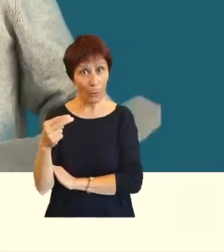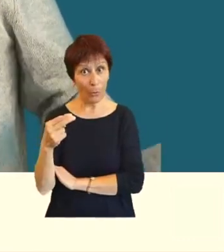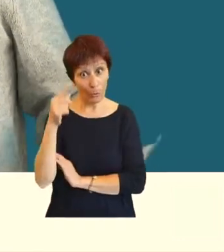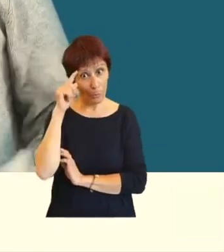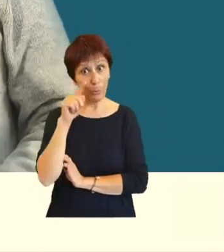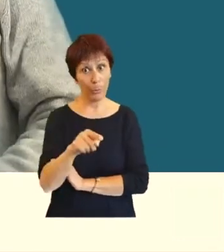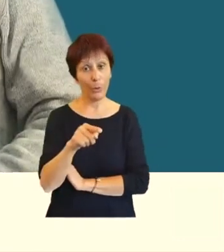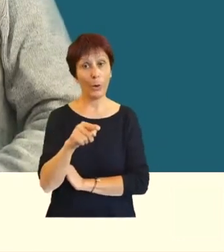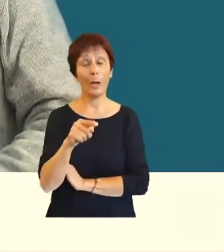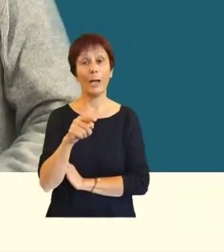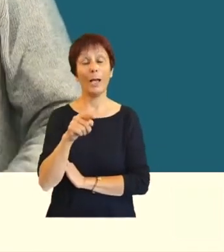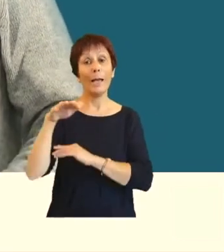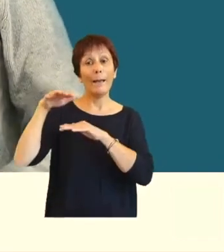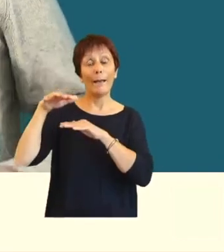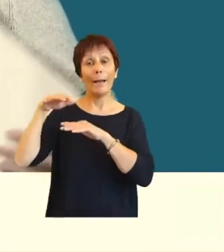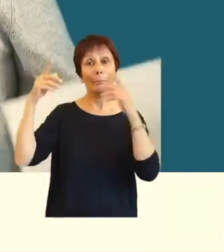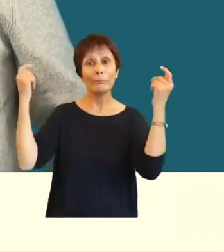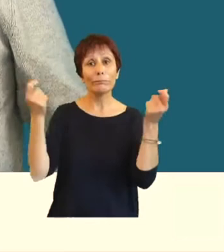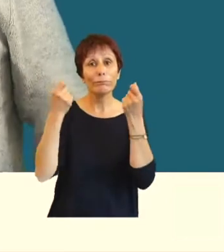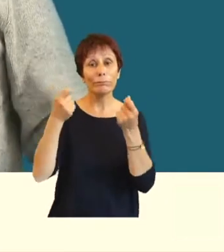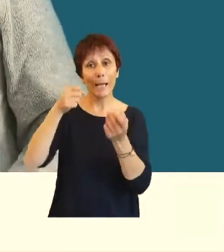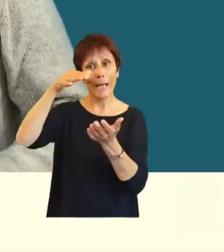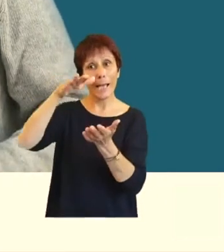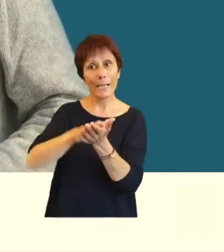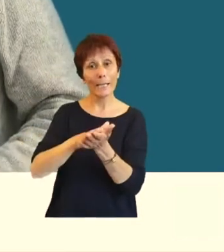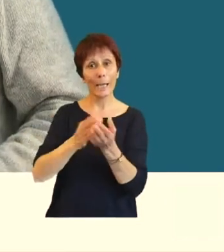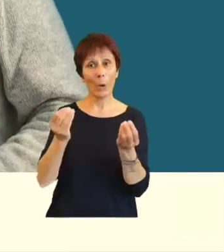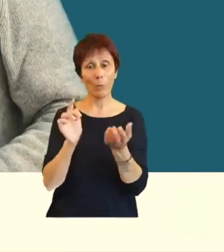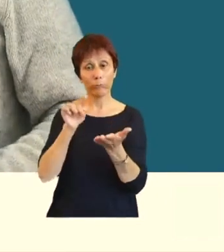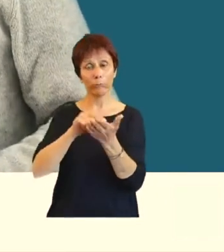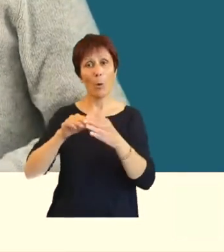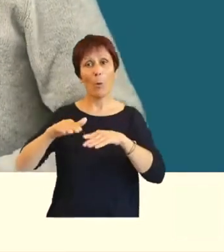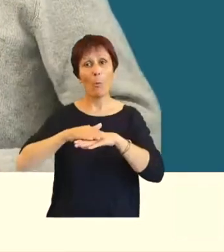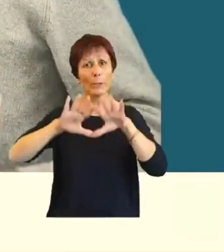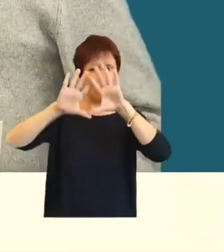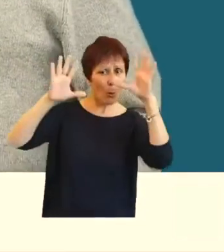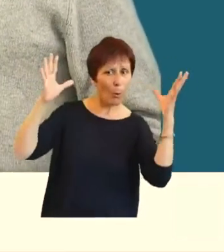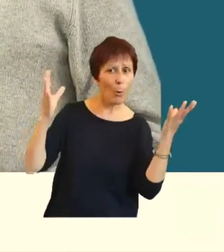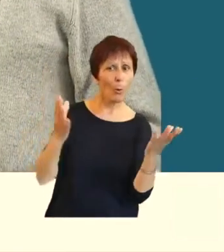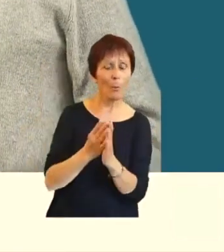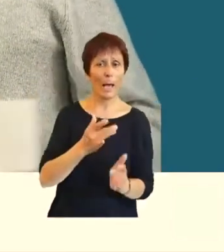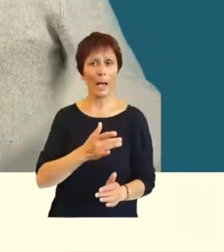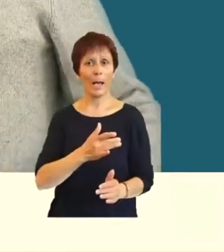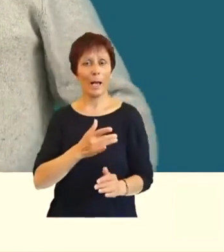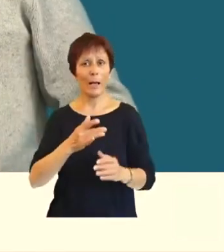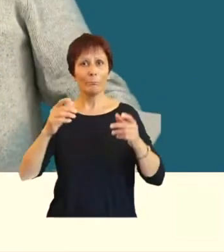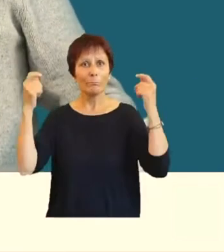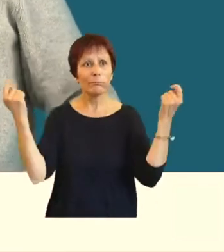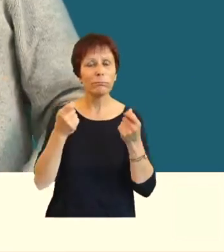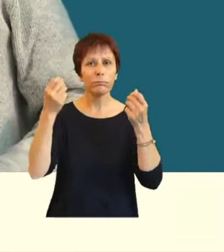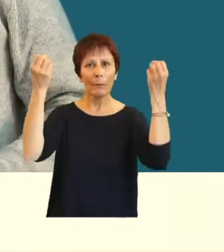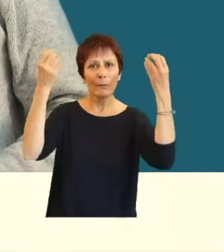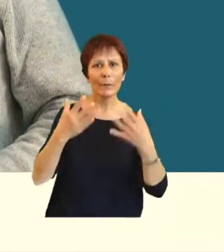cette manifestation, de cet événement, dans la politique globale des manifestations d'intérêt culturel, ouvert à tous,